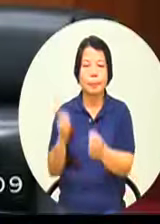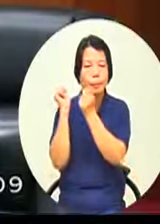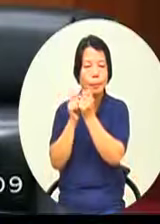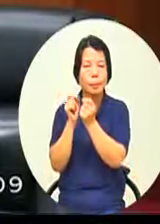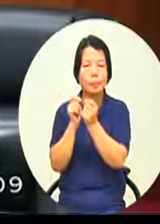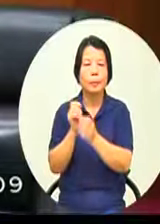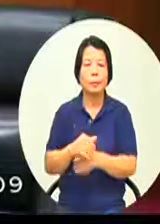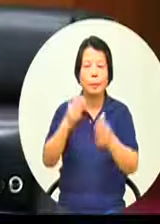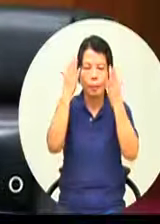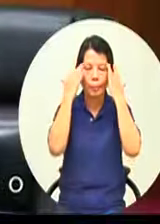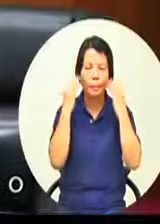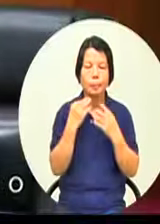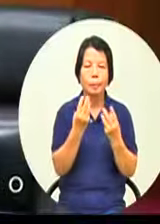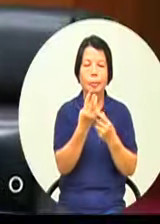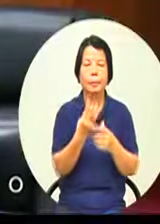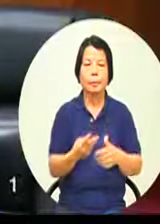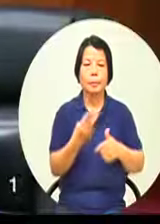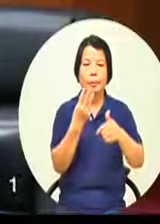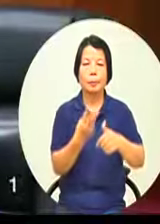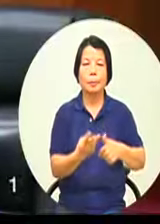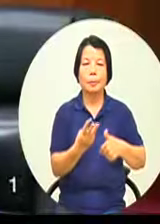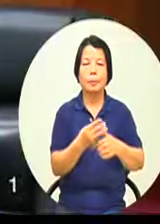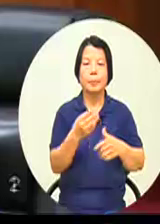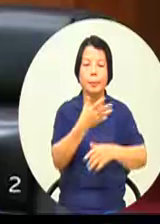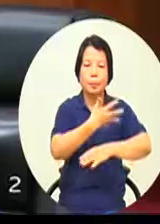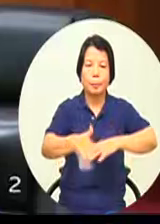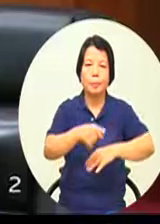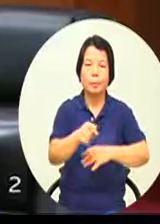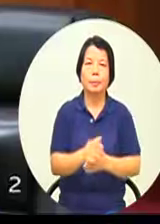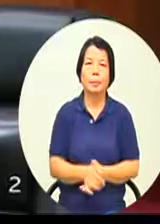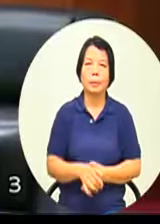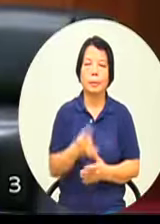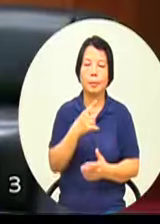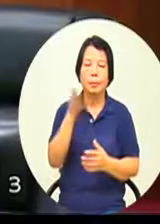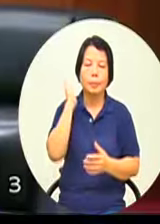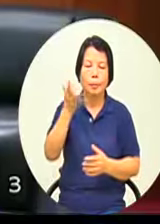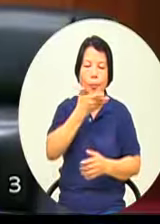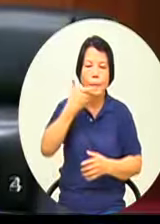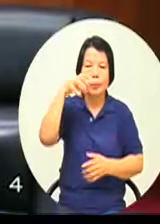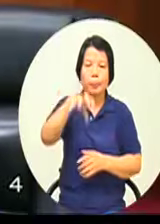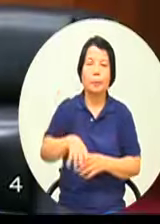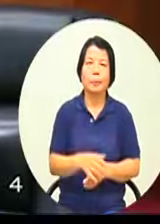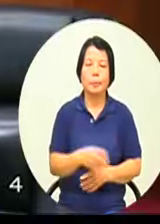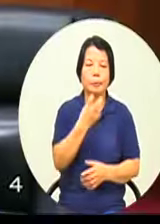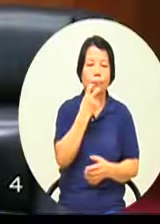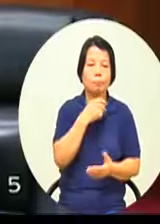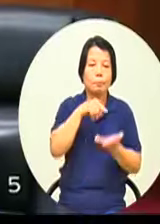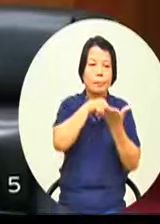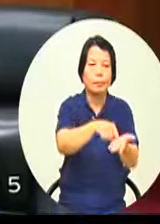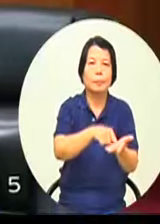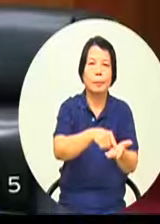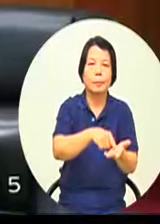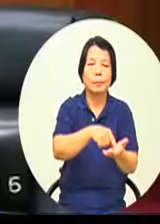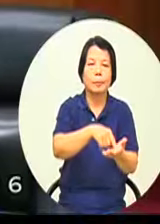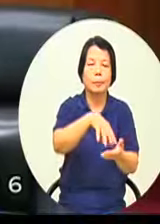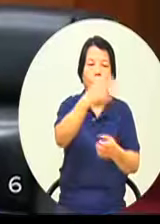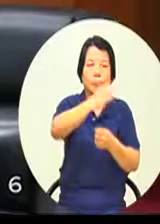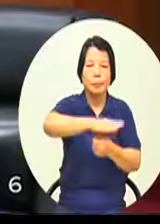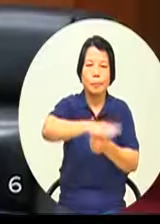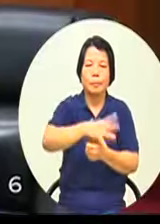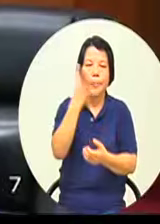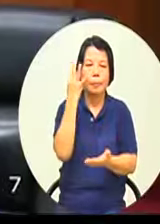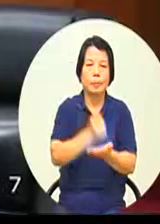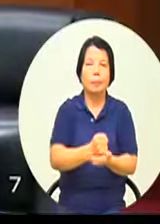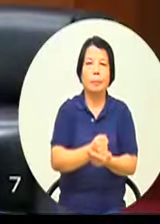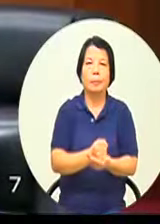我们南子仙溪，虽然我们水利局也提到我们的中央争取过很多次、无数次的